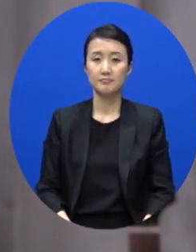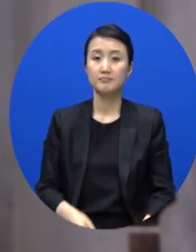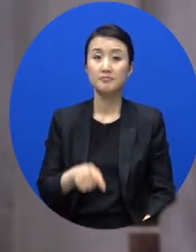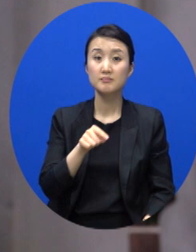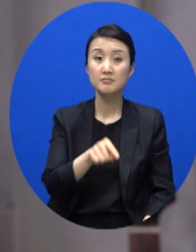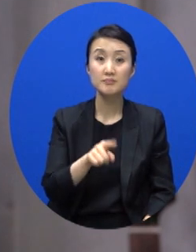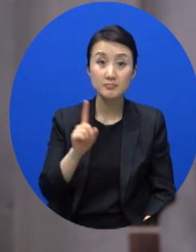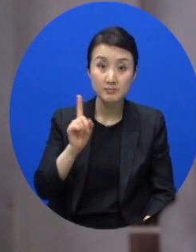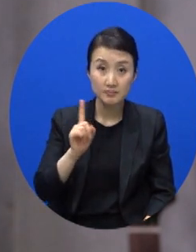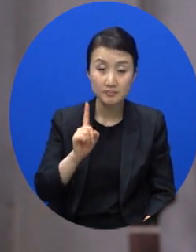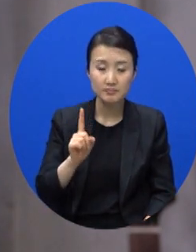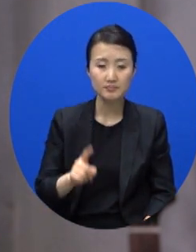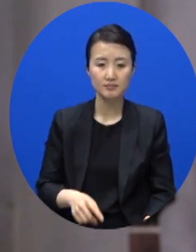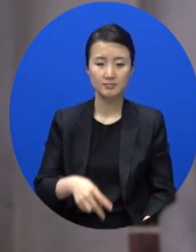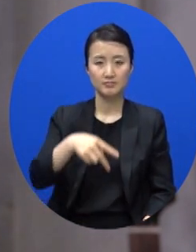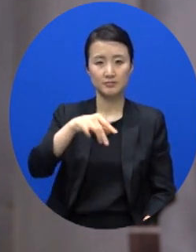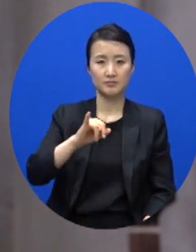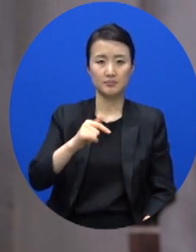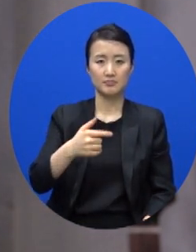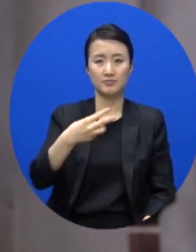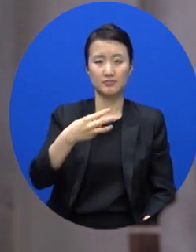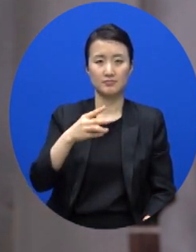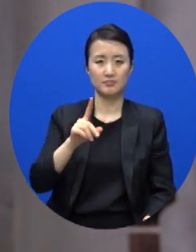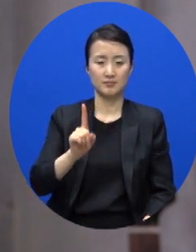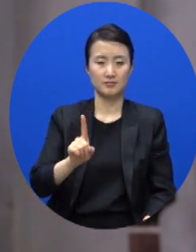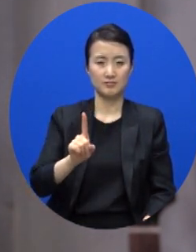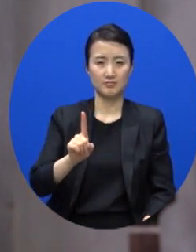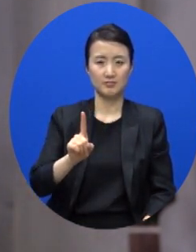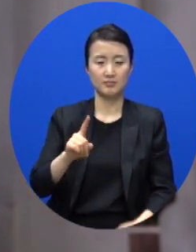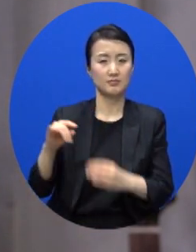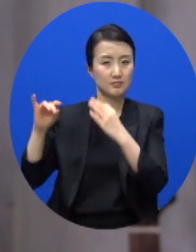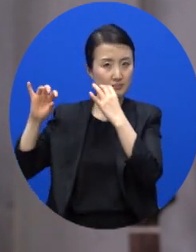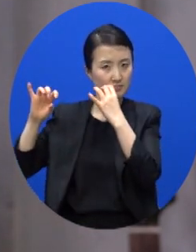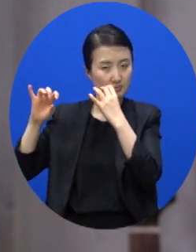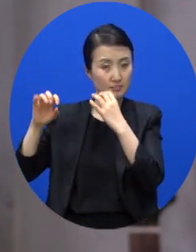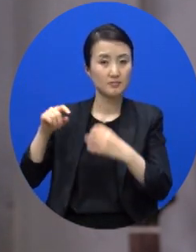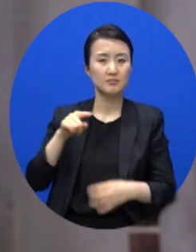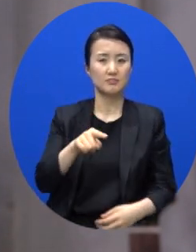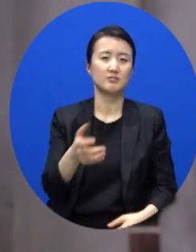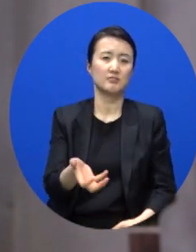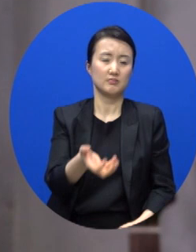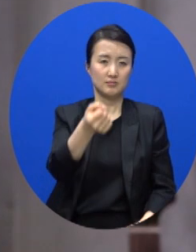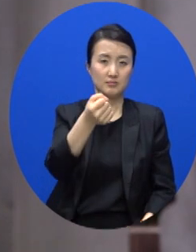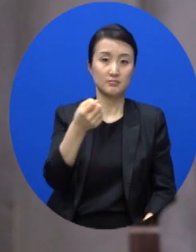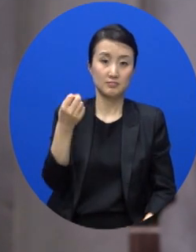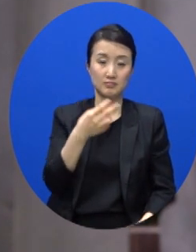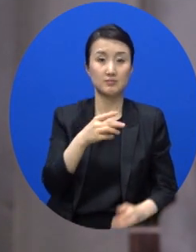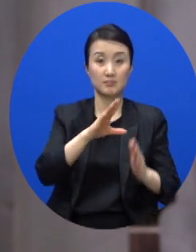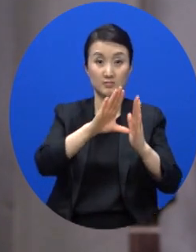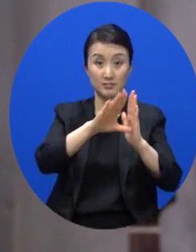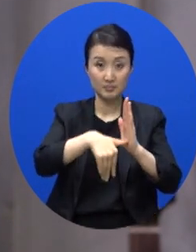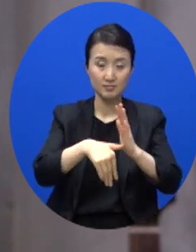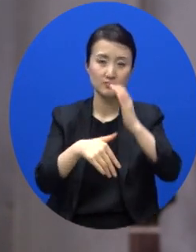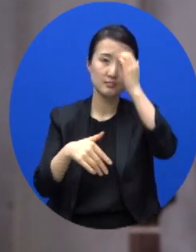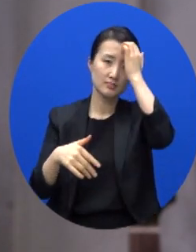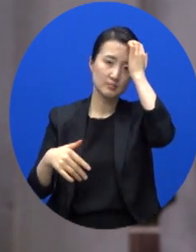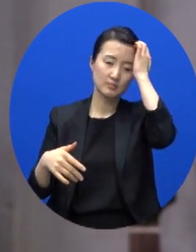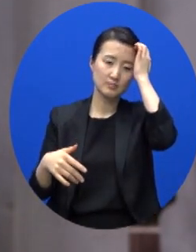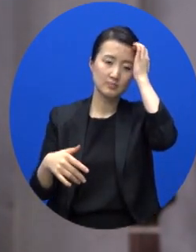바로 신라의 악기고, 그 다음에 신라 시대 신라 사면